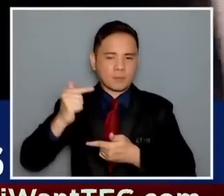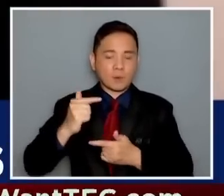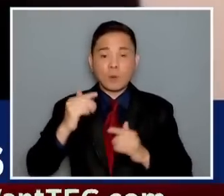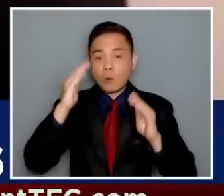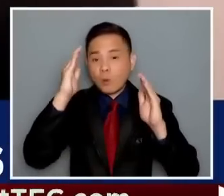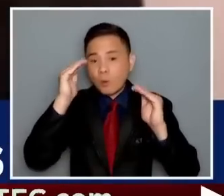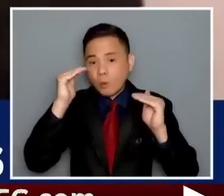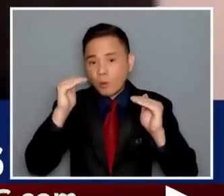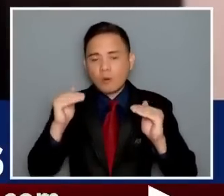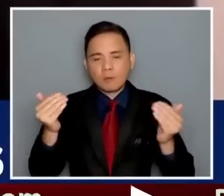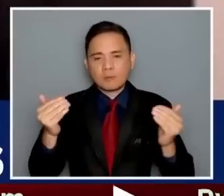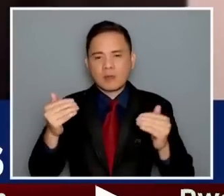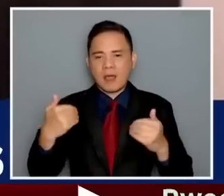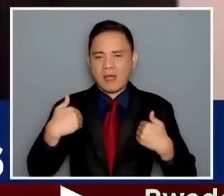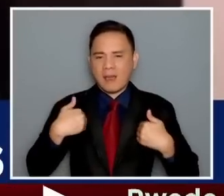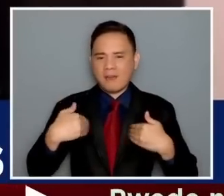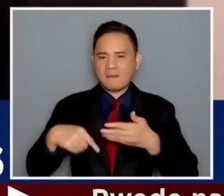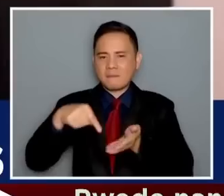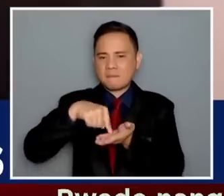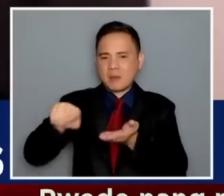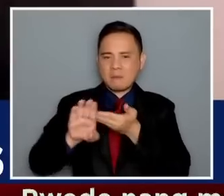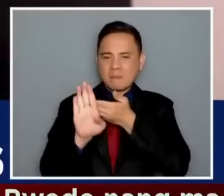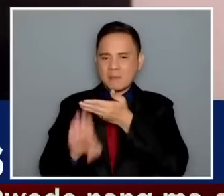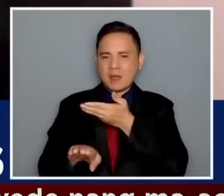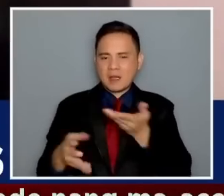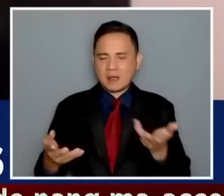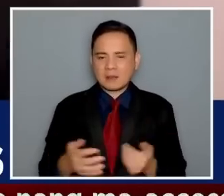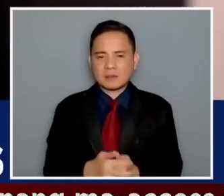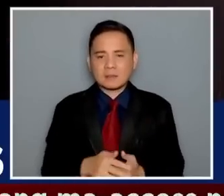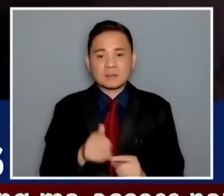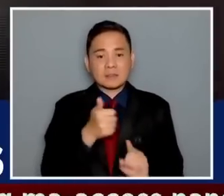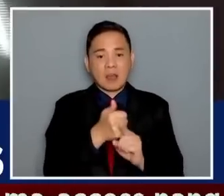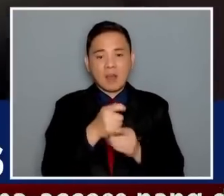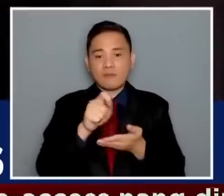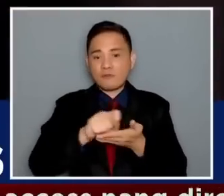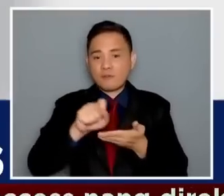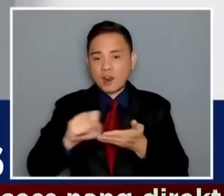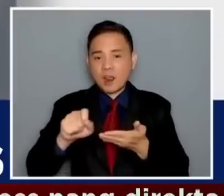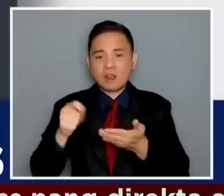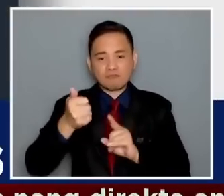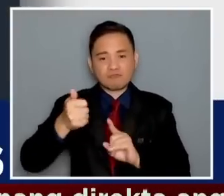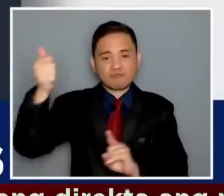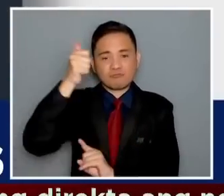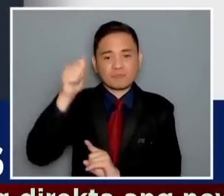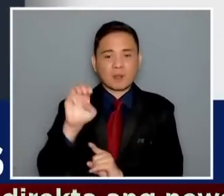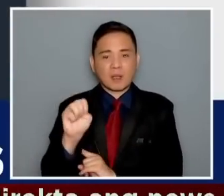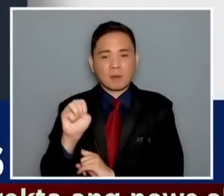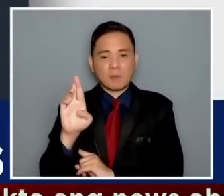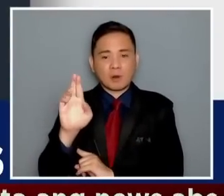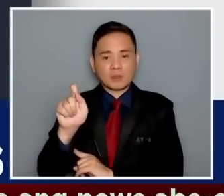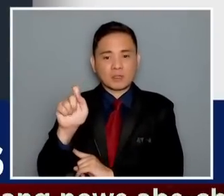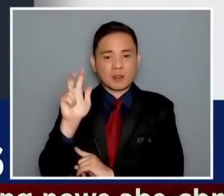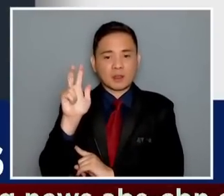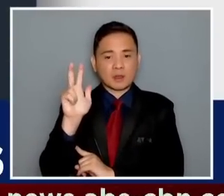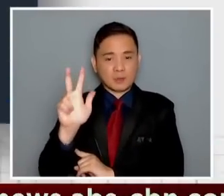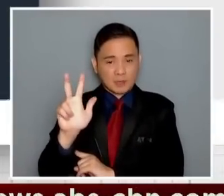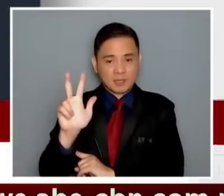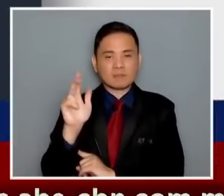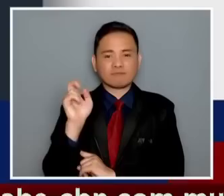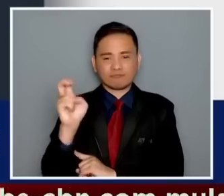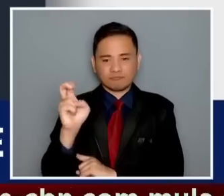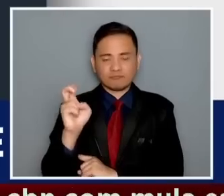ng nararapat na danyo sa nangyari. Sumulat si Alana sa pamunuan ng MRT3. Sinagot na siya ng pamunuan sa Twitter